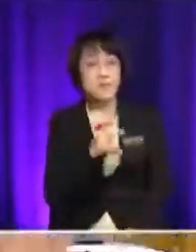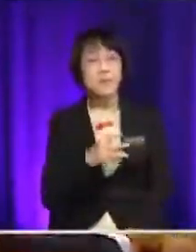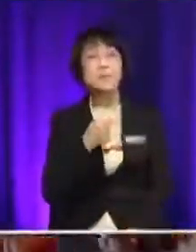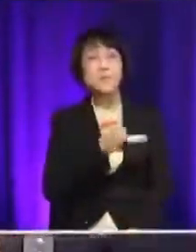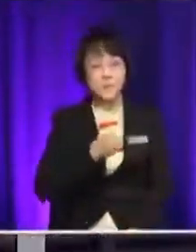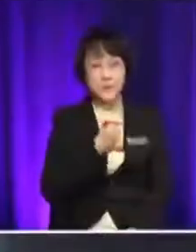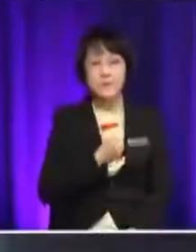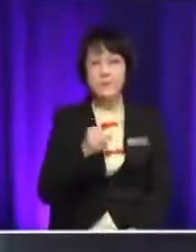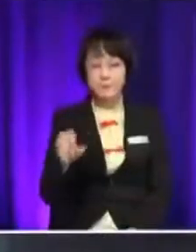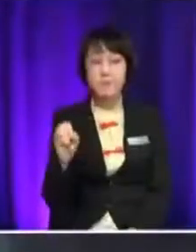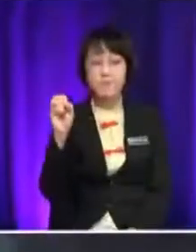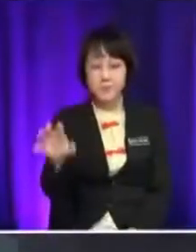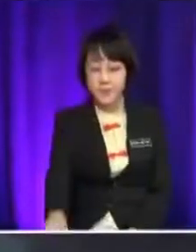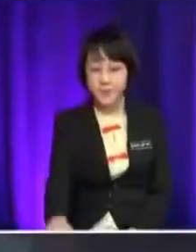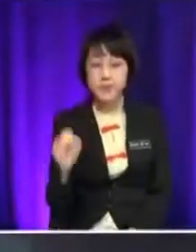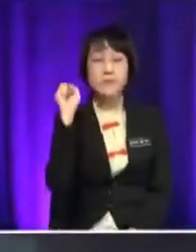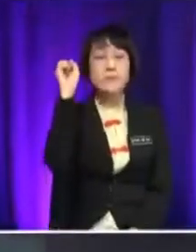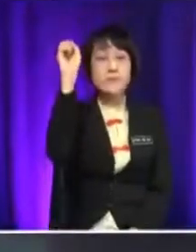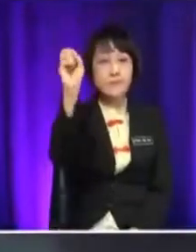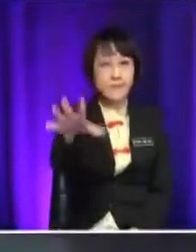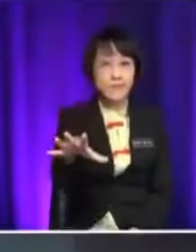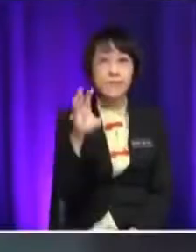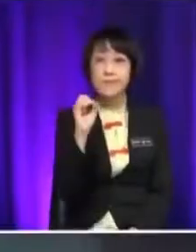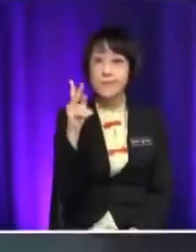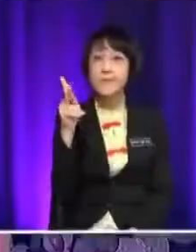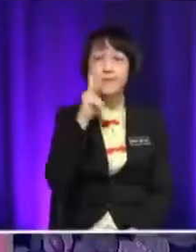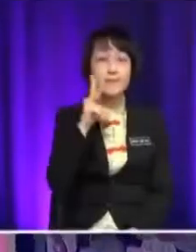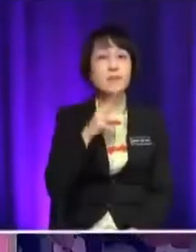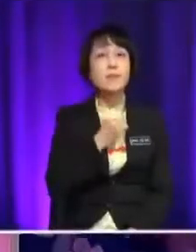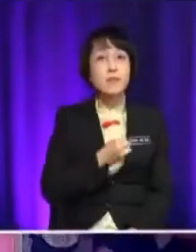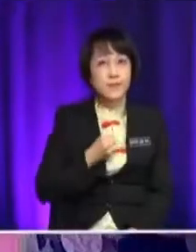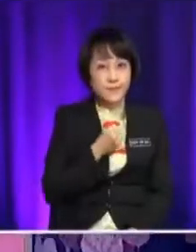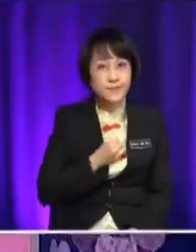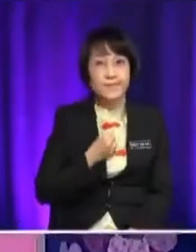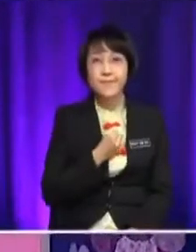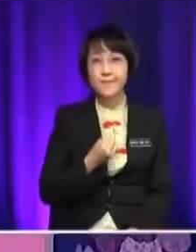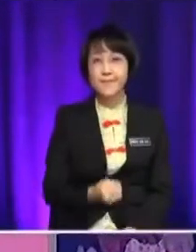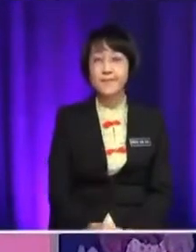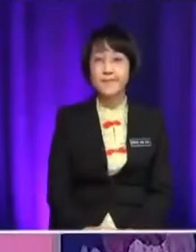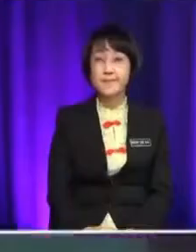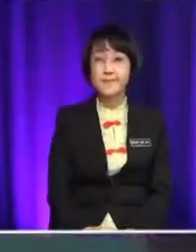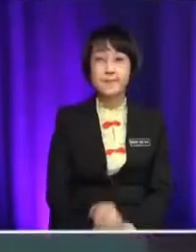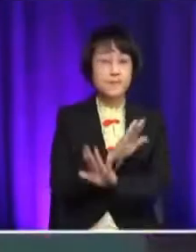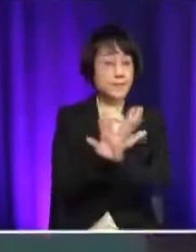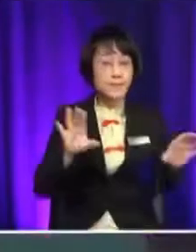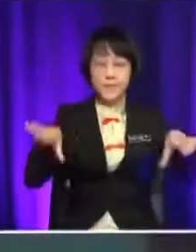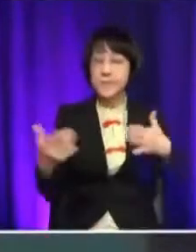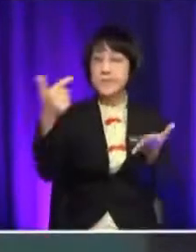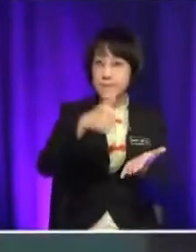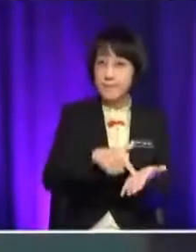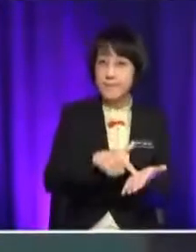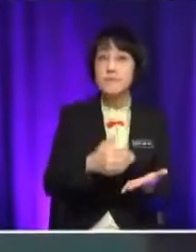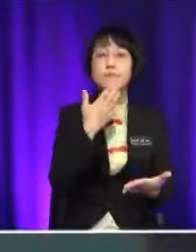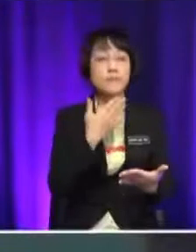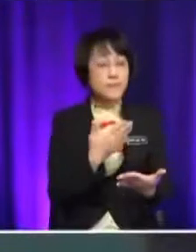Mira buang ya. Ambil dan buang. Okey kakak, minta maaf kakak. Ya, jangan lakukan lagi ya. Baiklah